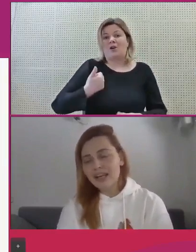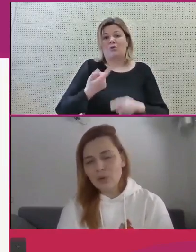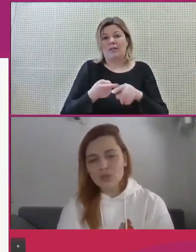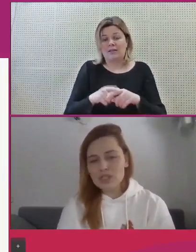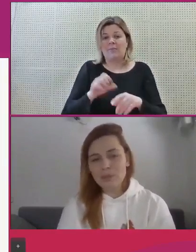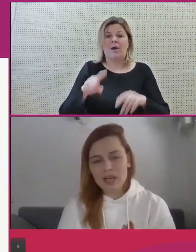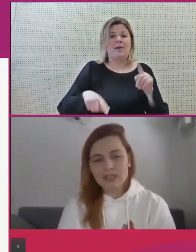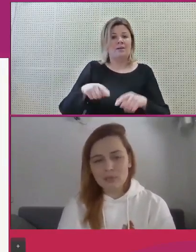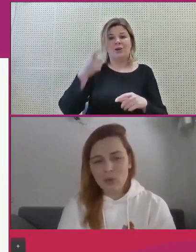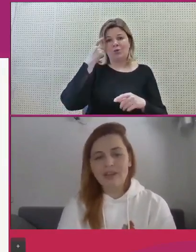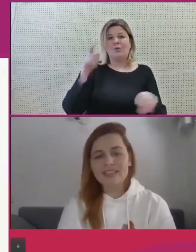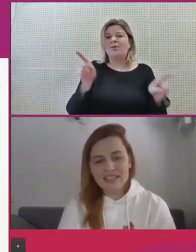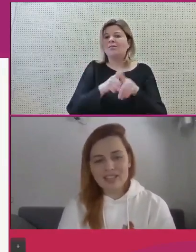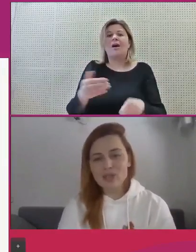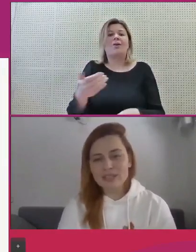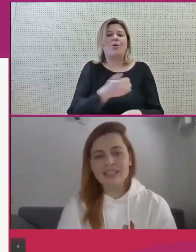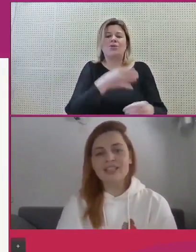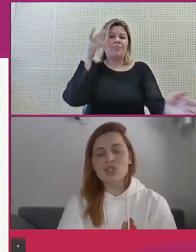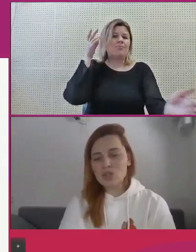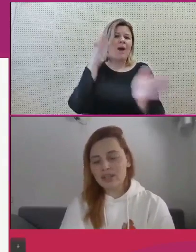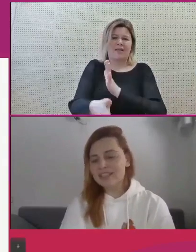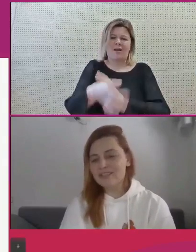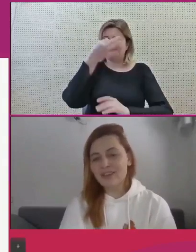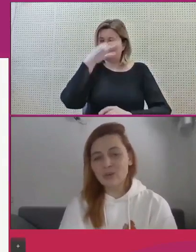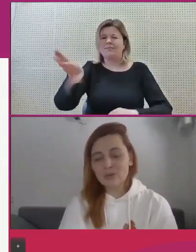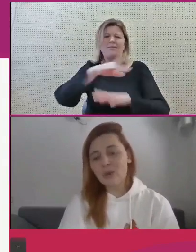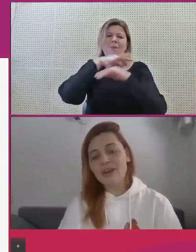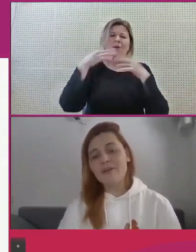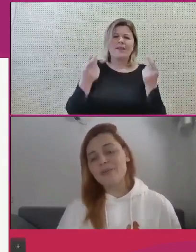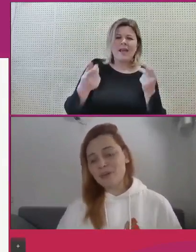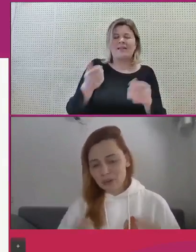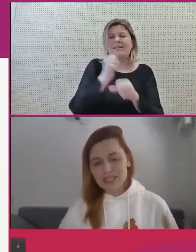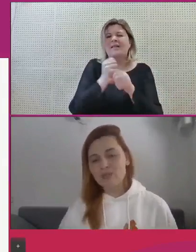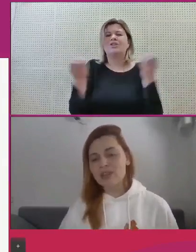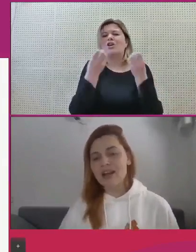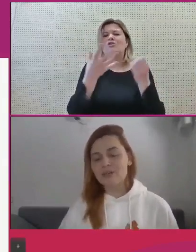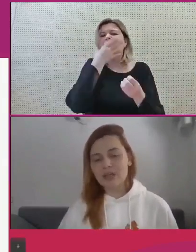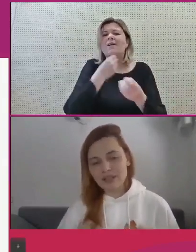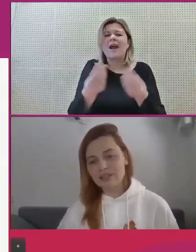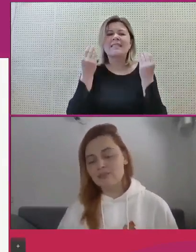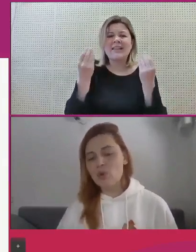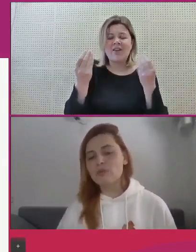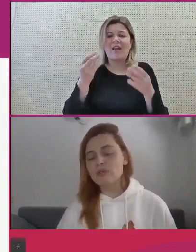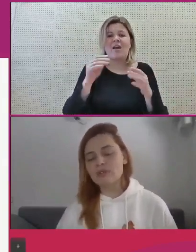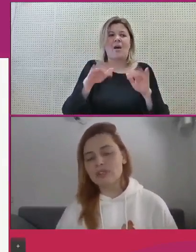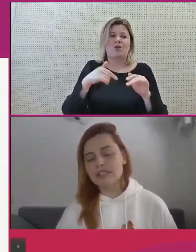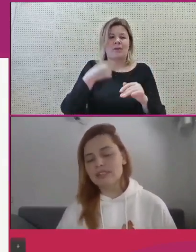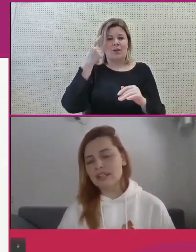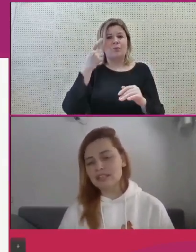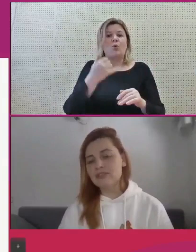думаю, так хочется потратить много денег, чтобы сделать еще красивее, но думаю, у нас вот так, мы